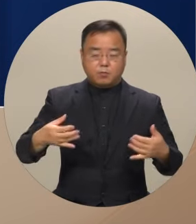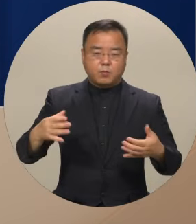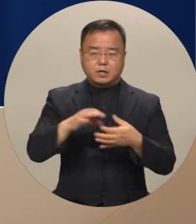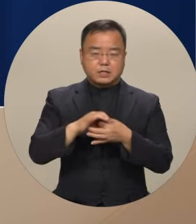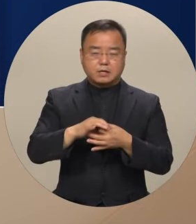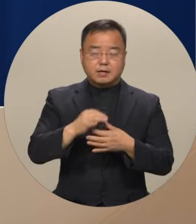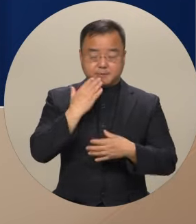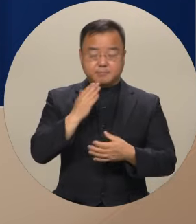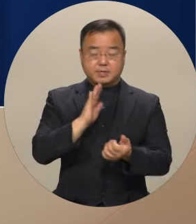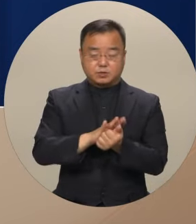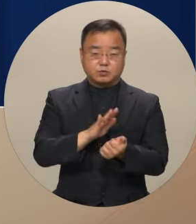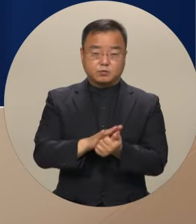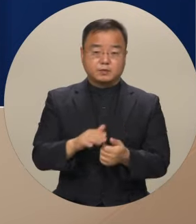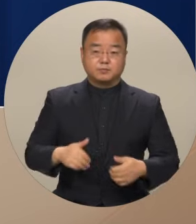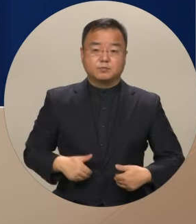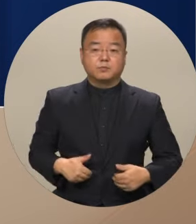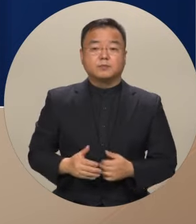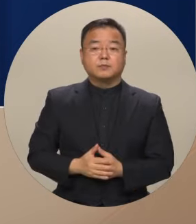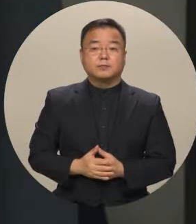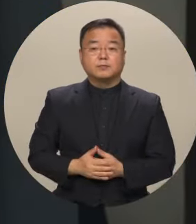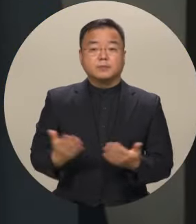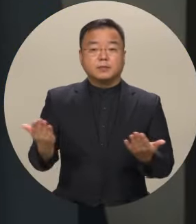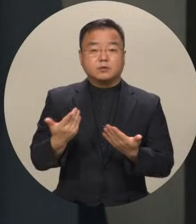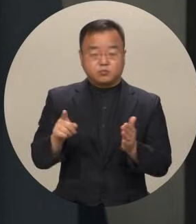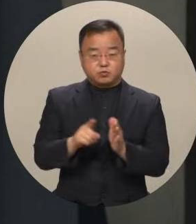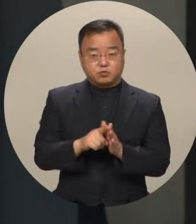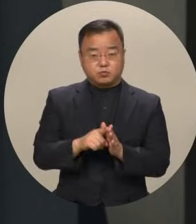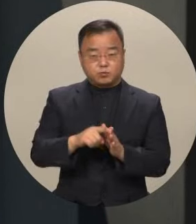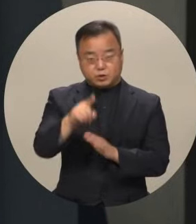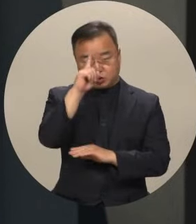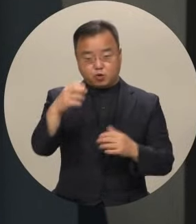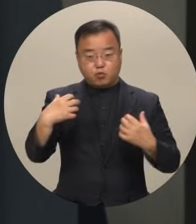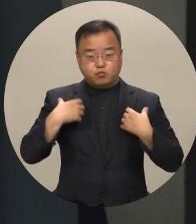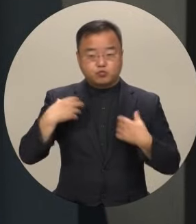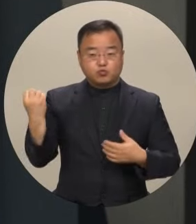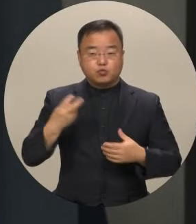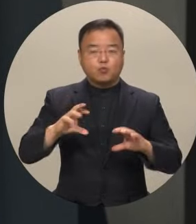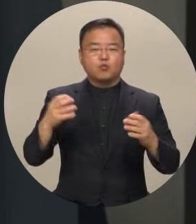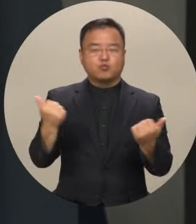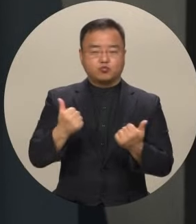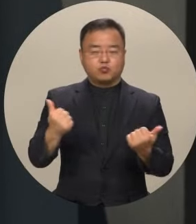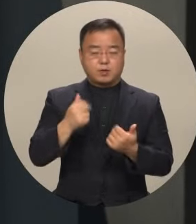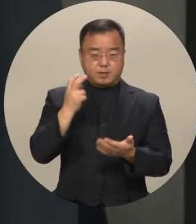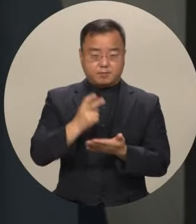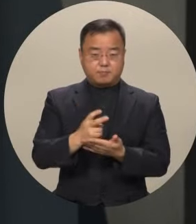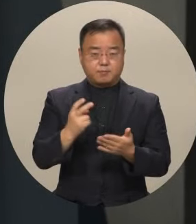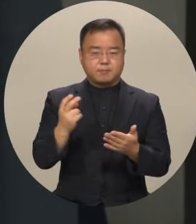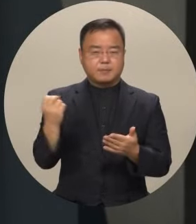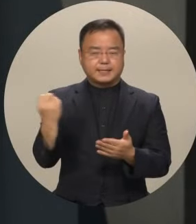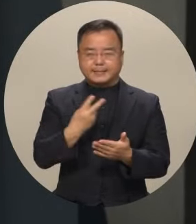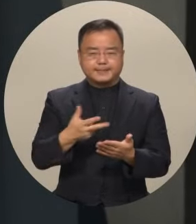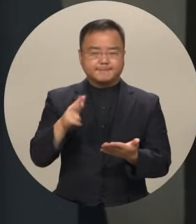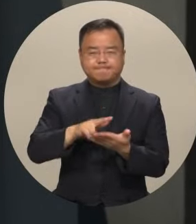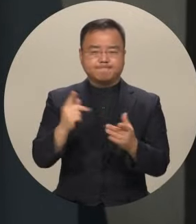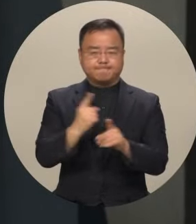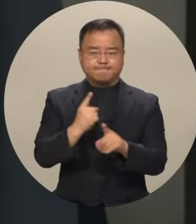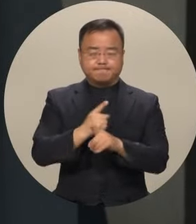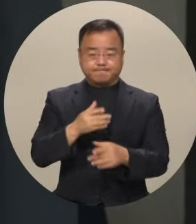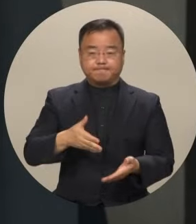주장도 제기됐습니다이를 위해 교육청은 정부뿐만 아니라 이미 국회에도 관련법 재개정을 요청한 적이